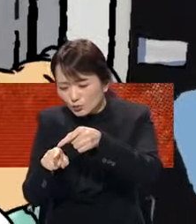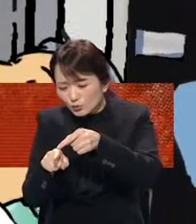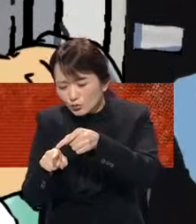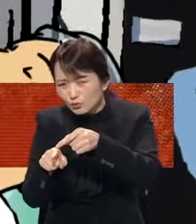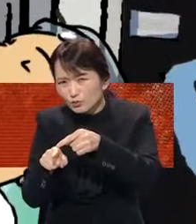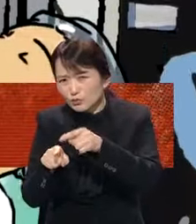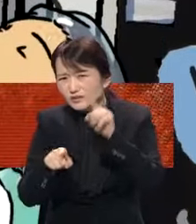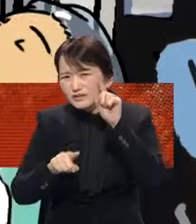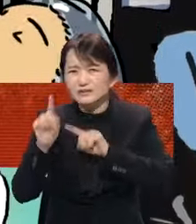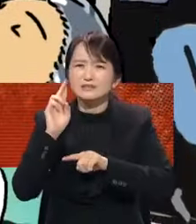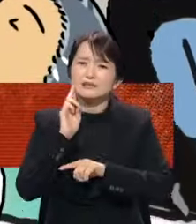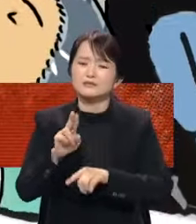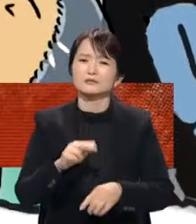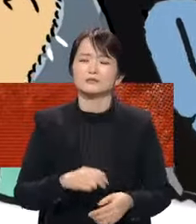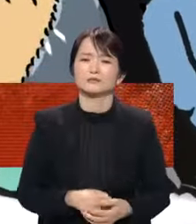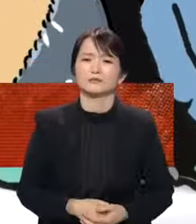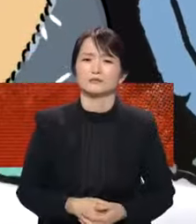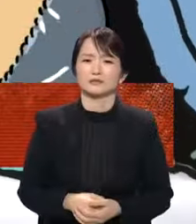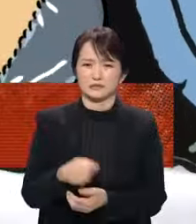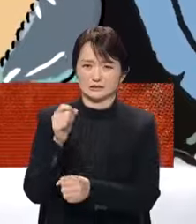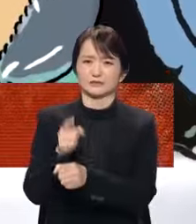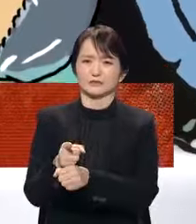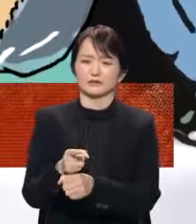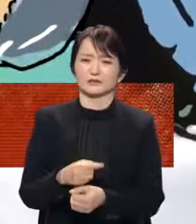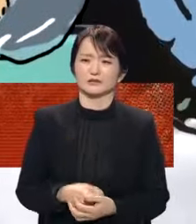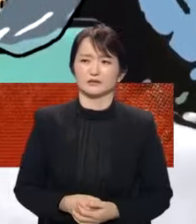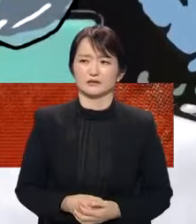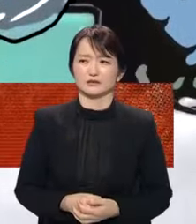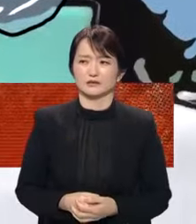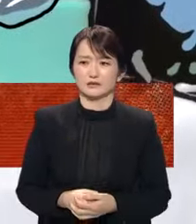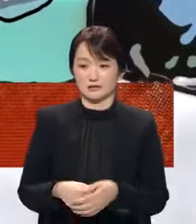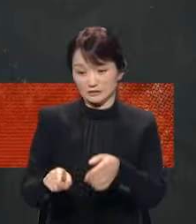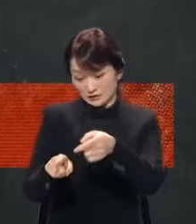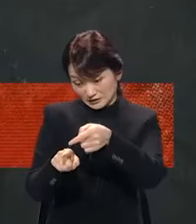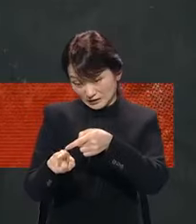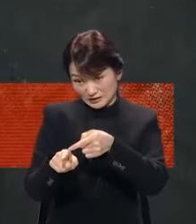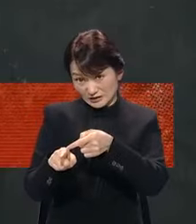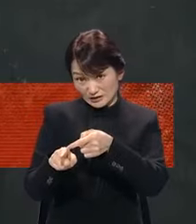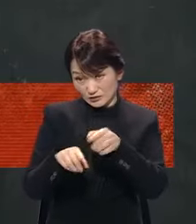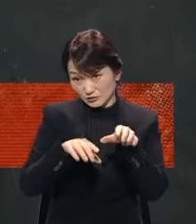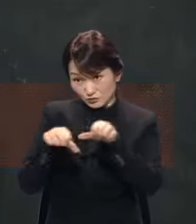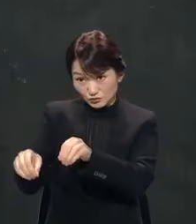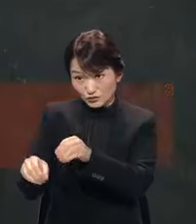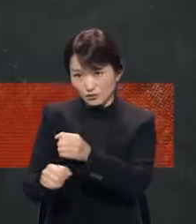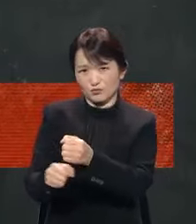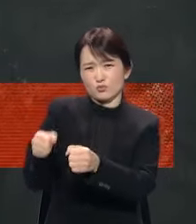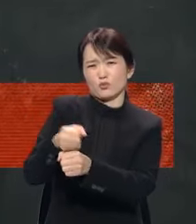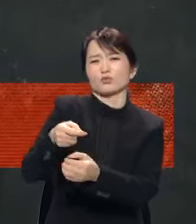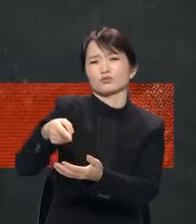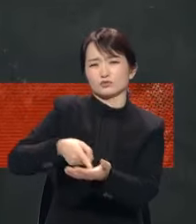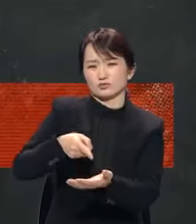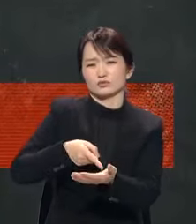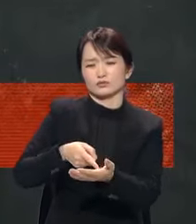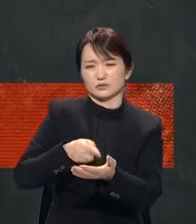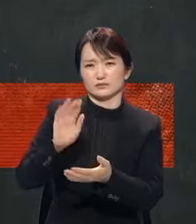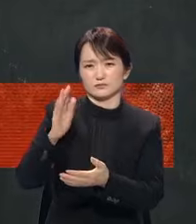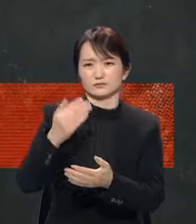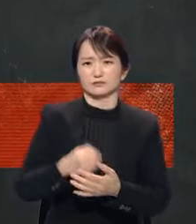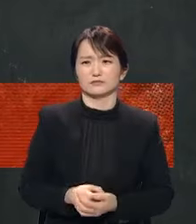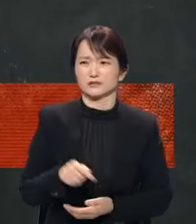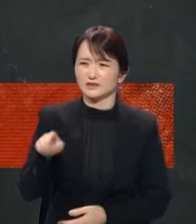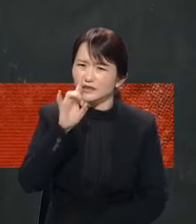손실되는 사고가 일어났던 겁니다. 이미 그렇게 돼 있어서 급히 중단하고 보건 수술에 들어가야 된 상황이었던 겁니다. 자, 그런데 그게 잘